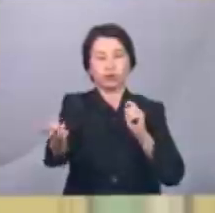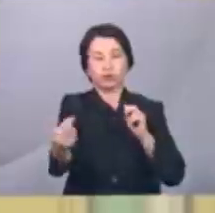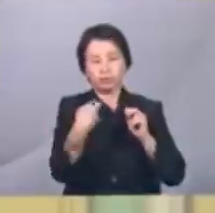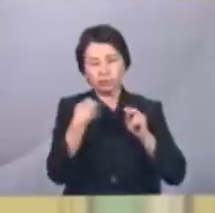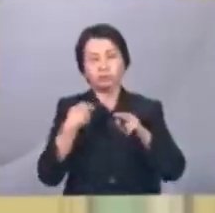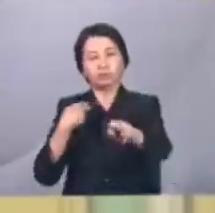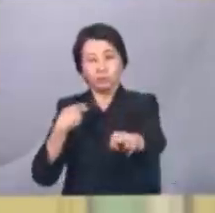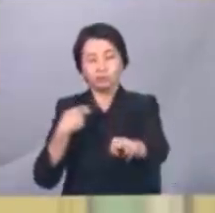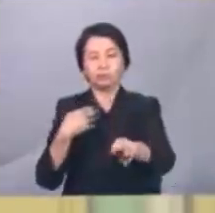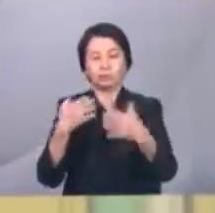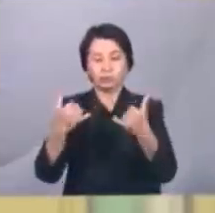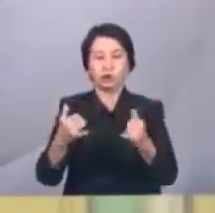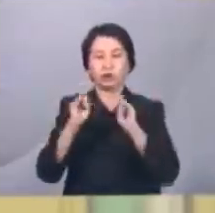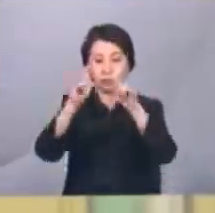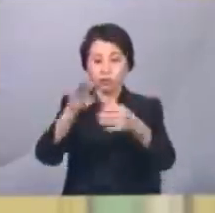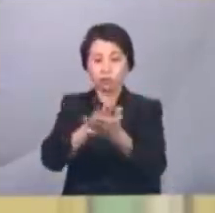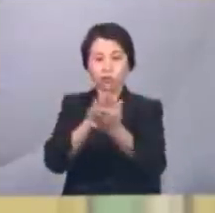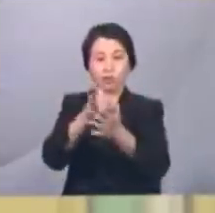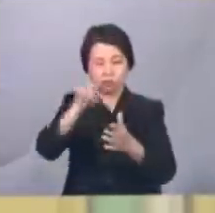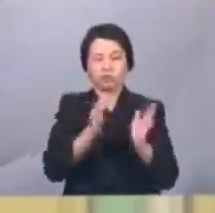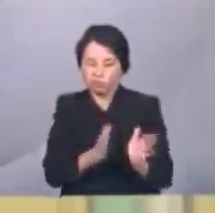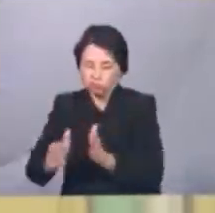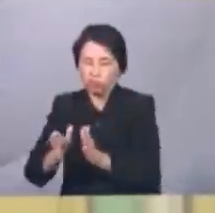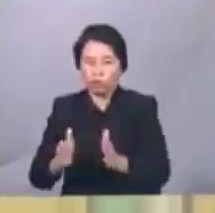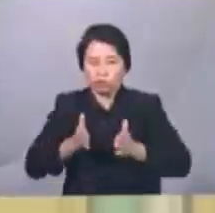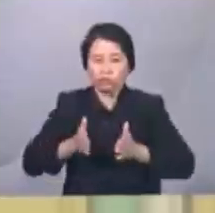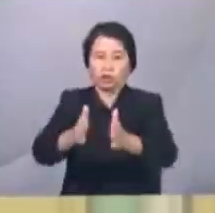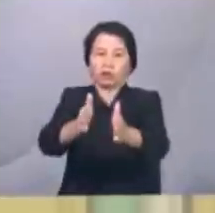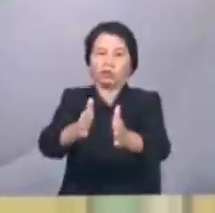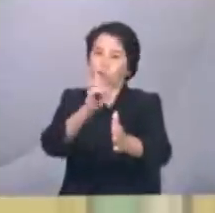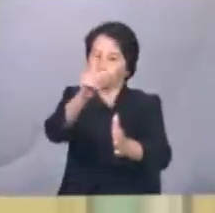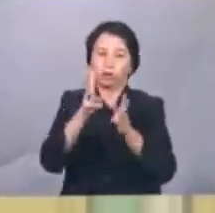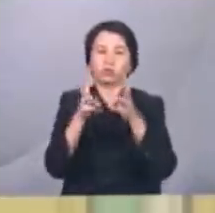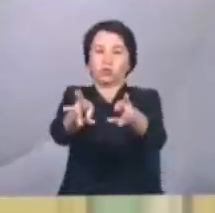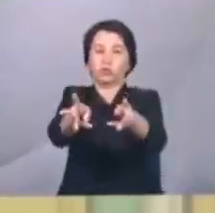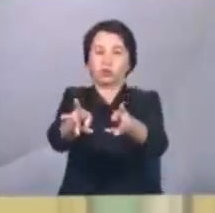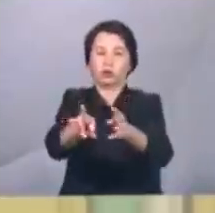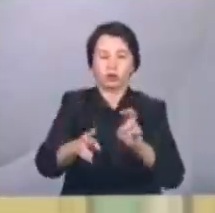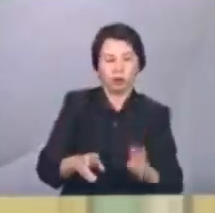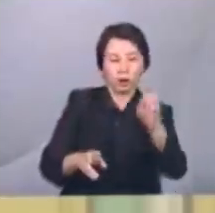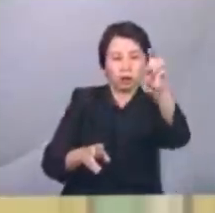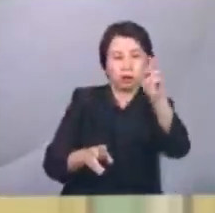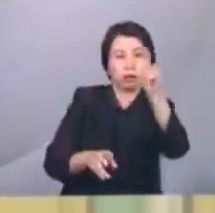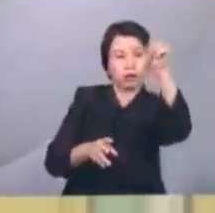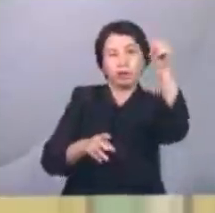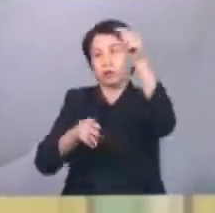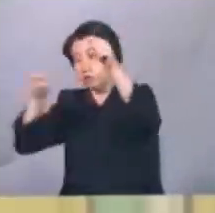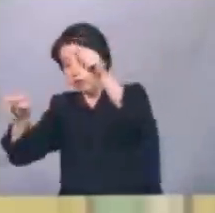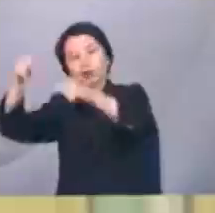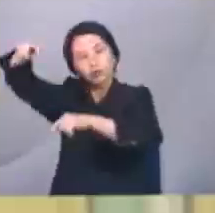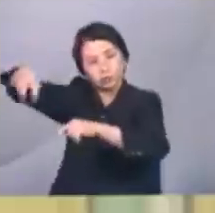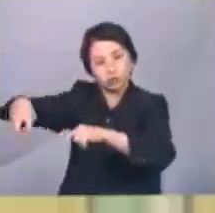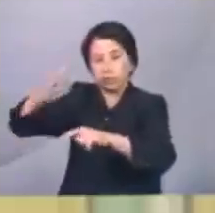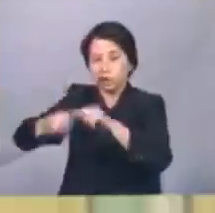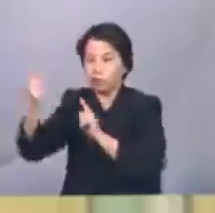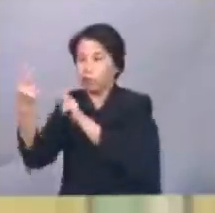hala. Mungkin lepas ini kita tengah susun supaya laluan itu sehala sahaja, ya, dari tangga mana naik, tangga mana turun dan sebagainya. Kita